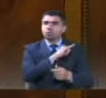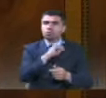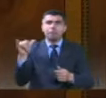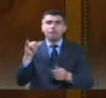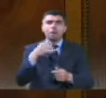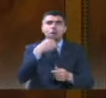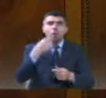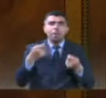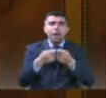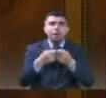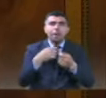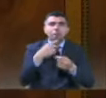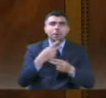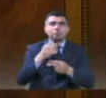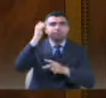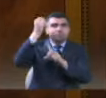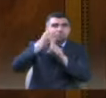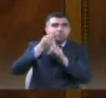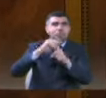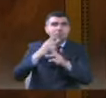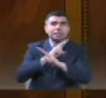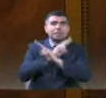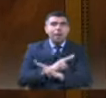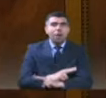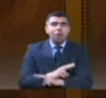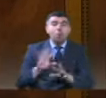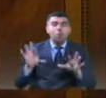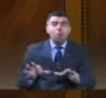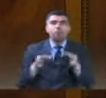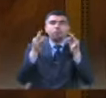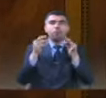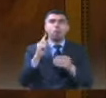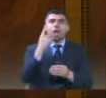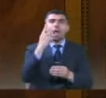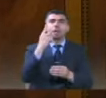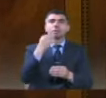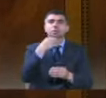واضح اطلاقا. هذاك هو المقترح الوحيد اللي كاين،